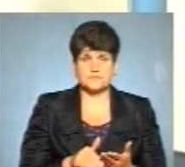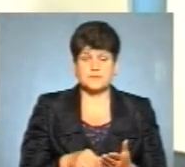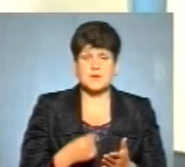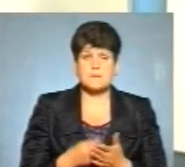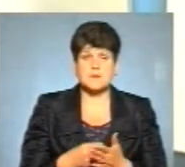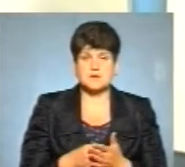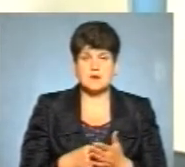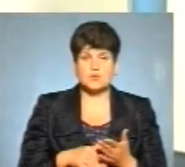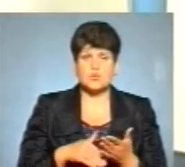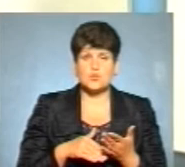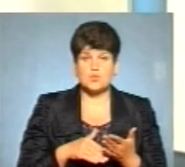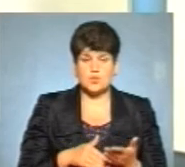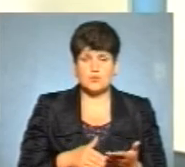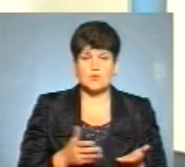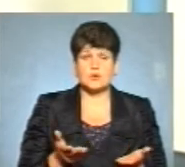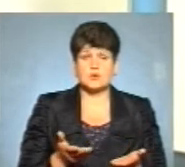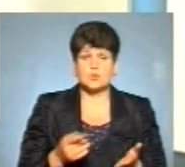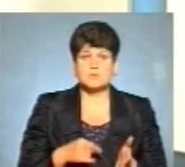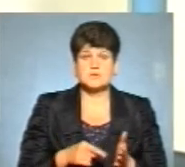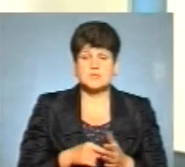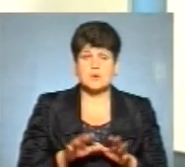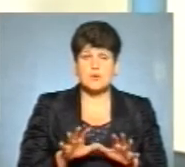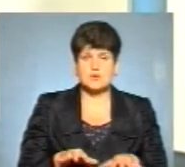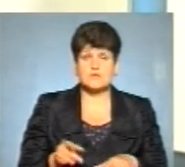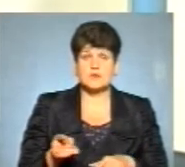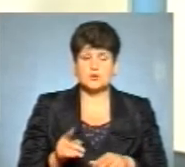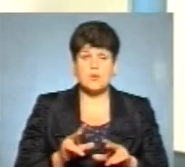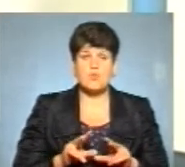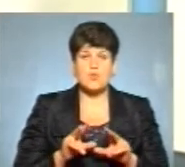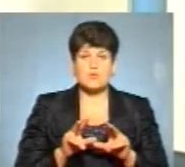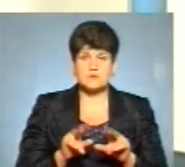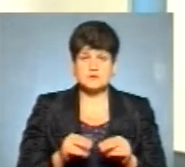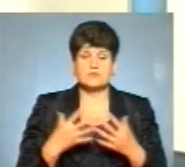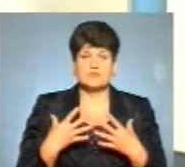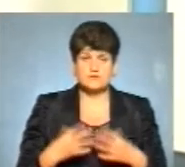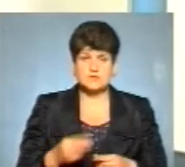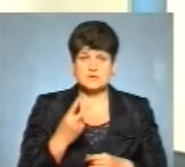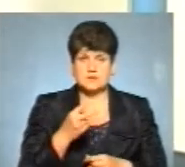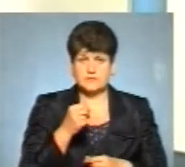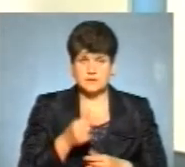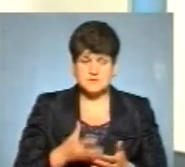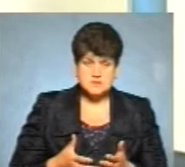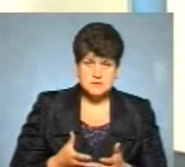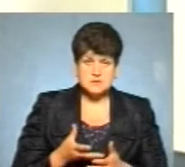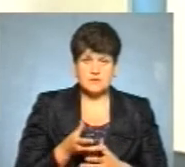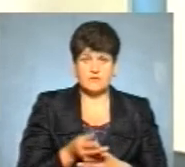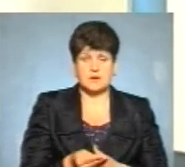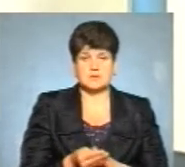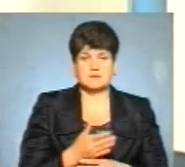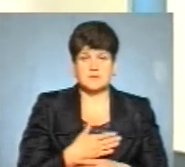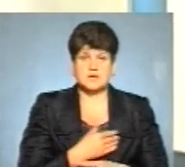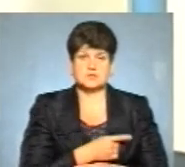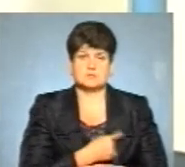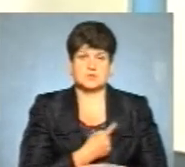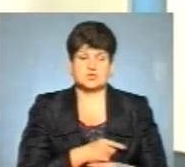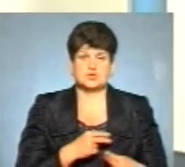матеріальної допомоги, яку міський голова Тернополя пообіцяв і вже за 2 місяці виплатив нашим медичним